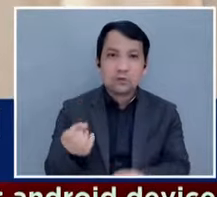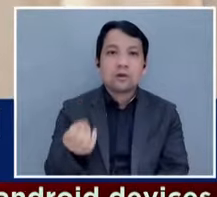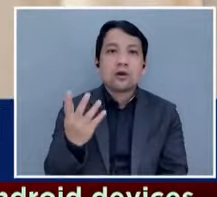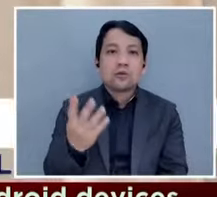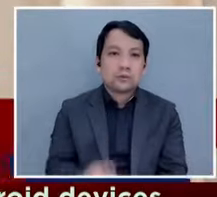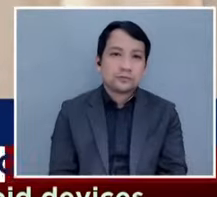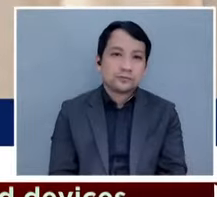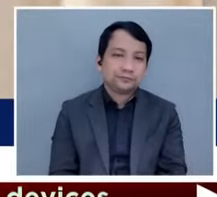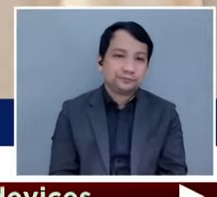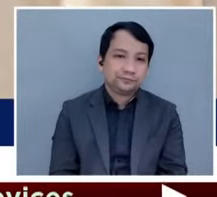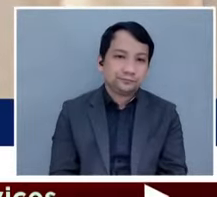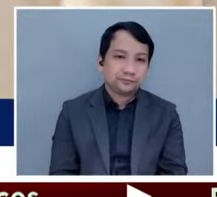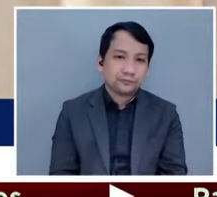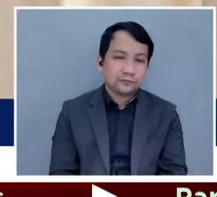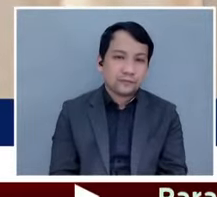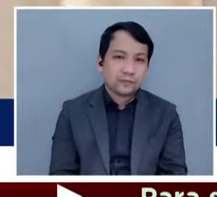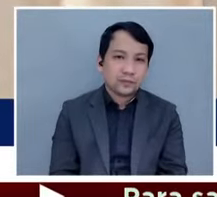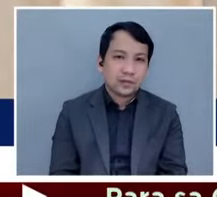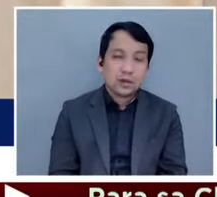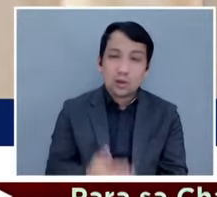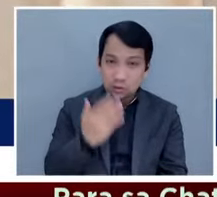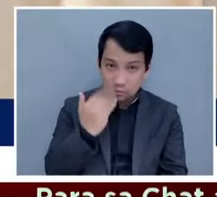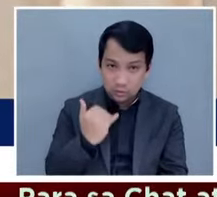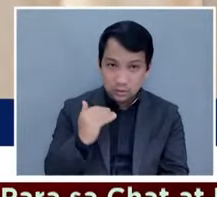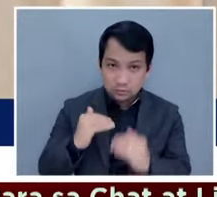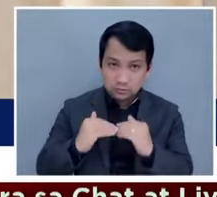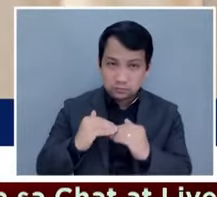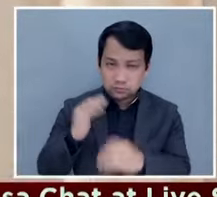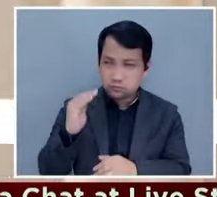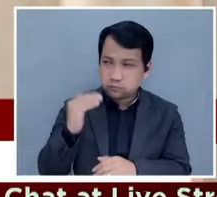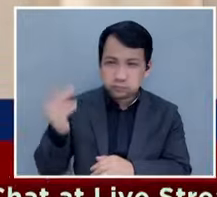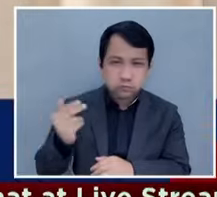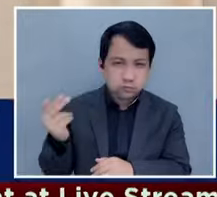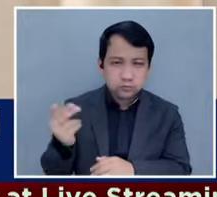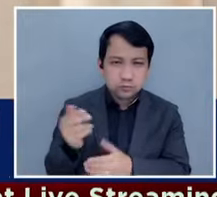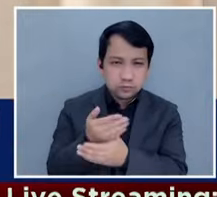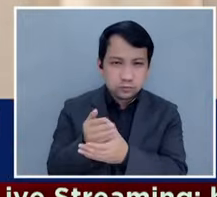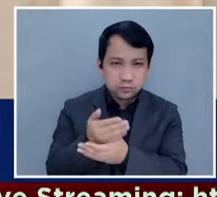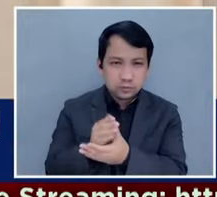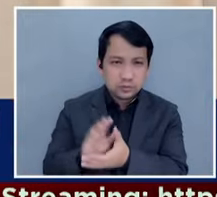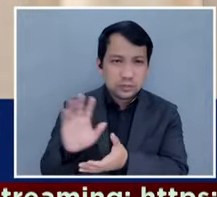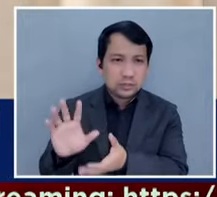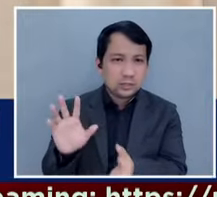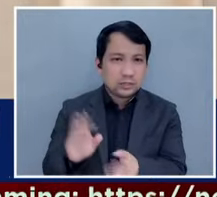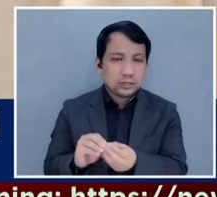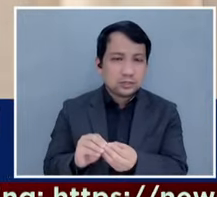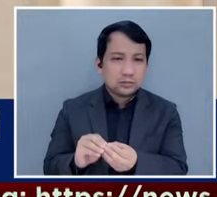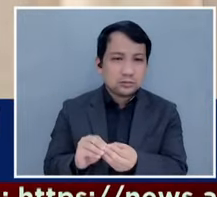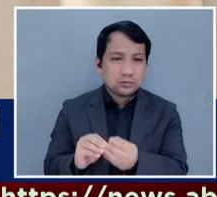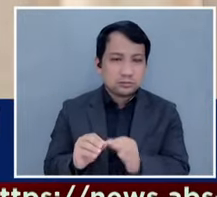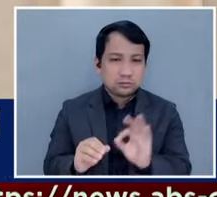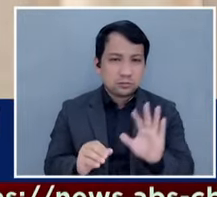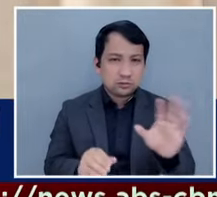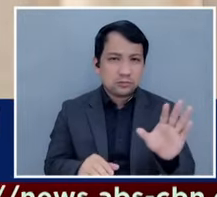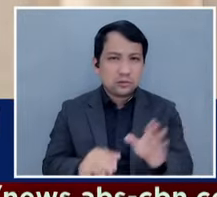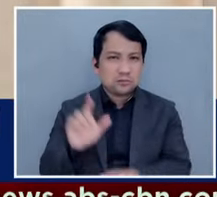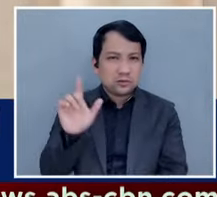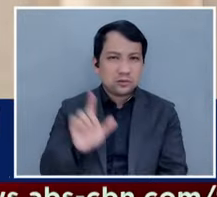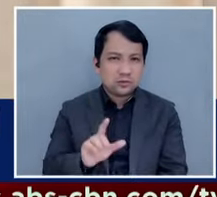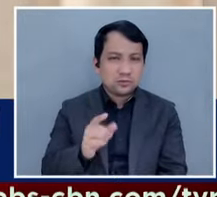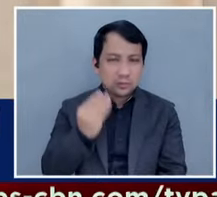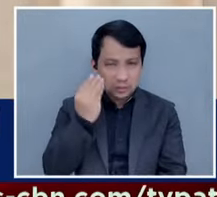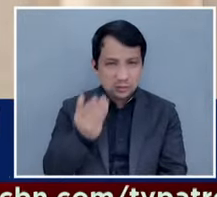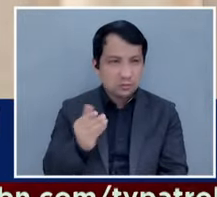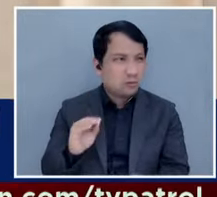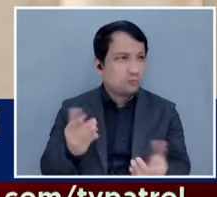Historically naman, dahil ang laki din naman ng nagsishare sa compensation na yon, maliit lang naman yung naging epekto. Wala pang